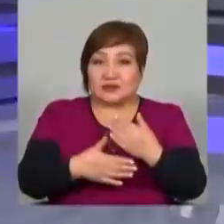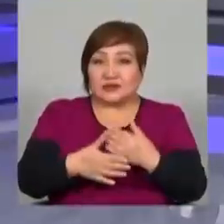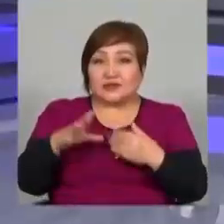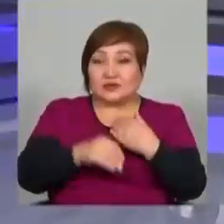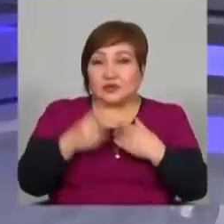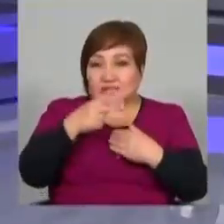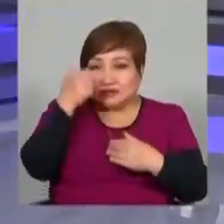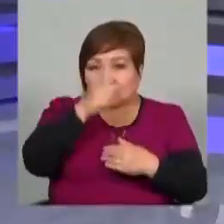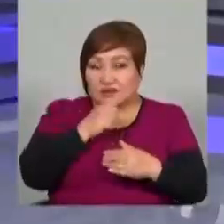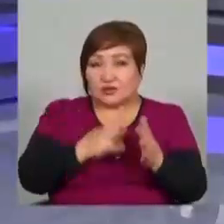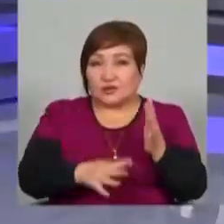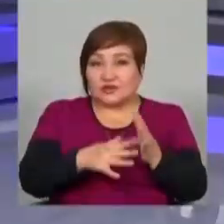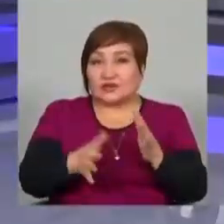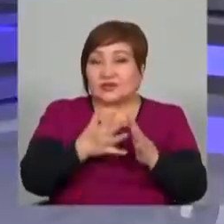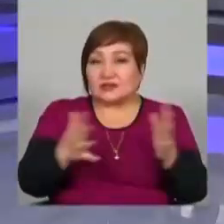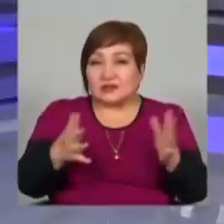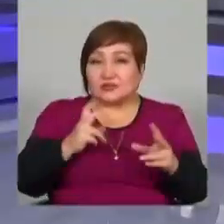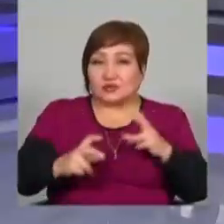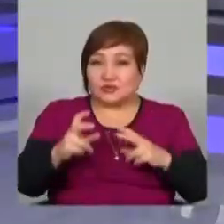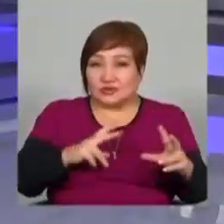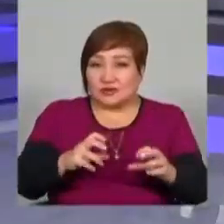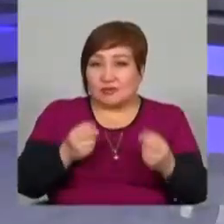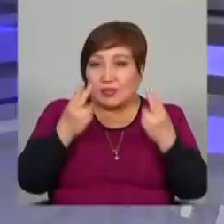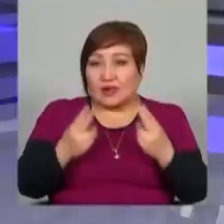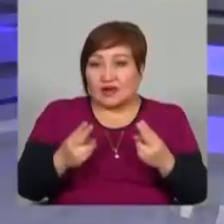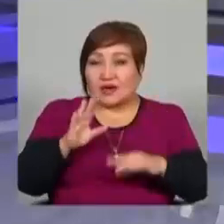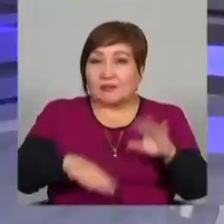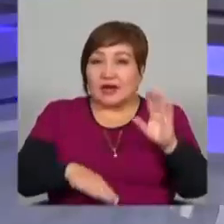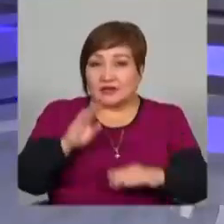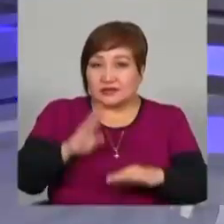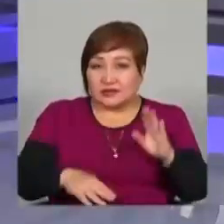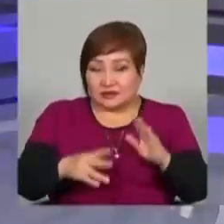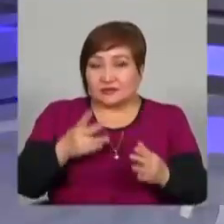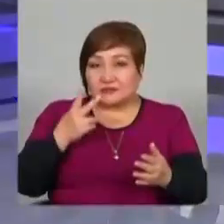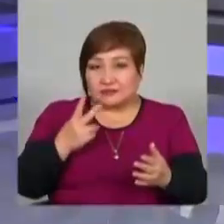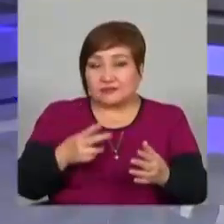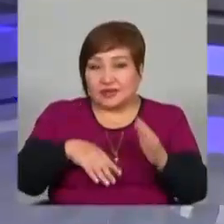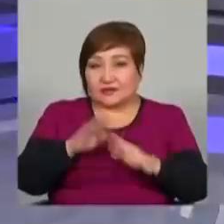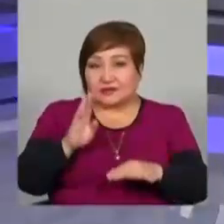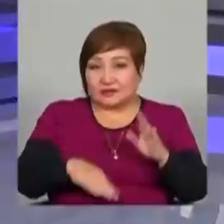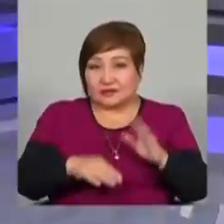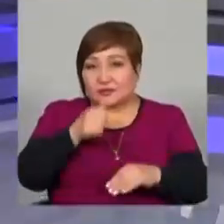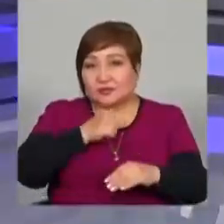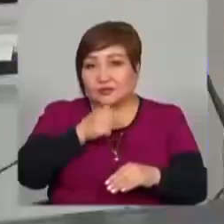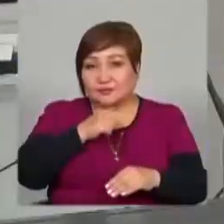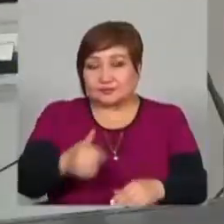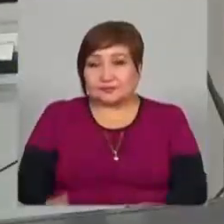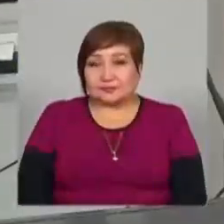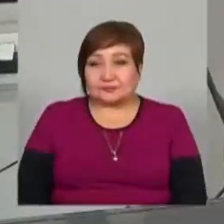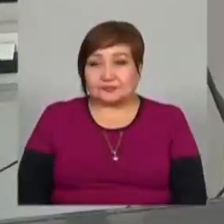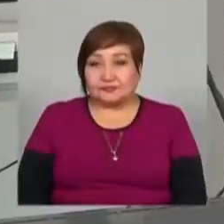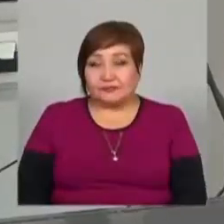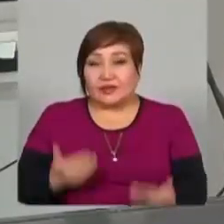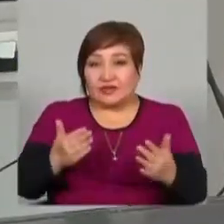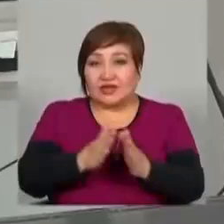жылда 90-нан астам студент мамандығын практика жүзінде игеріп шыққан. Толығырақ тілші айтады. Бил